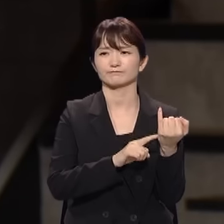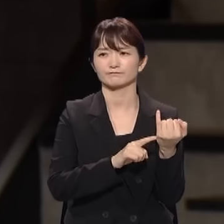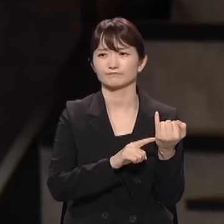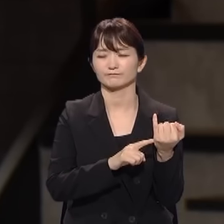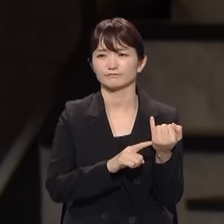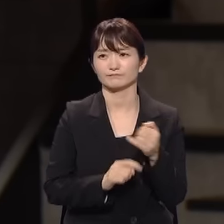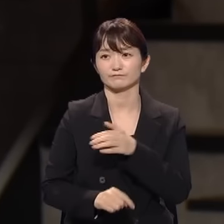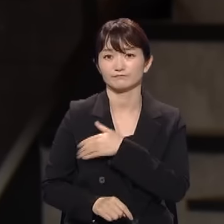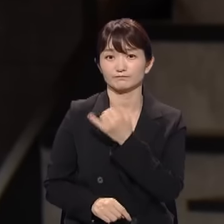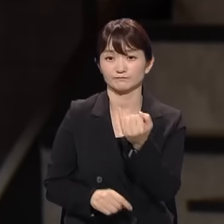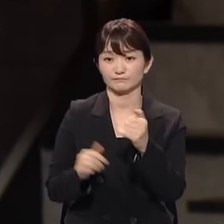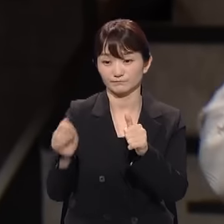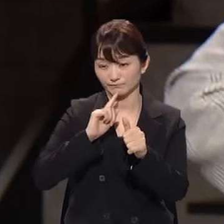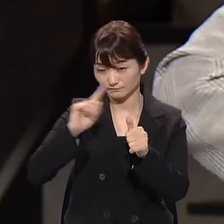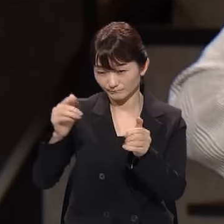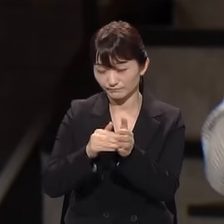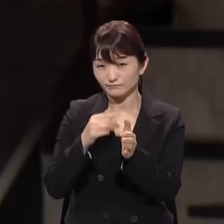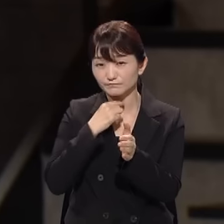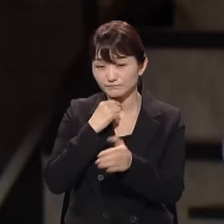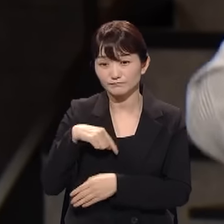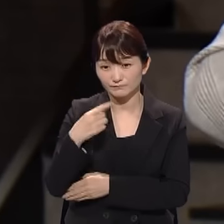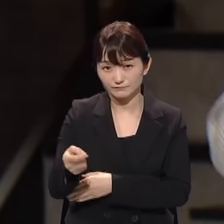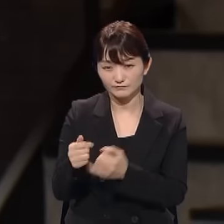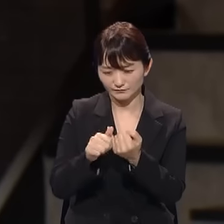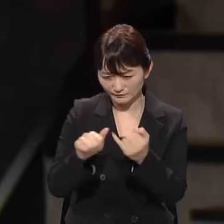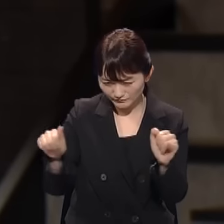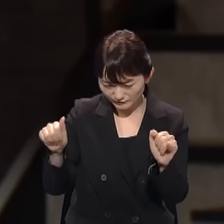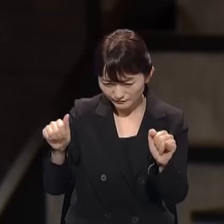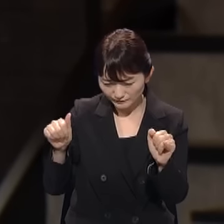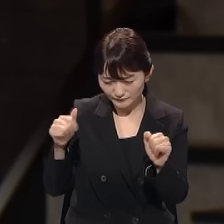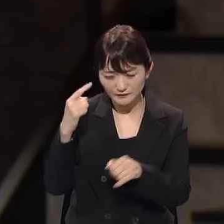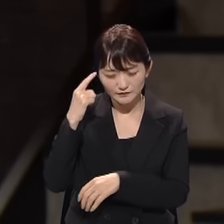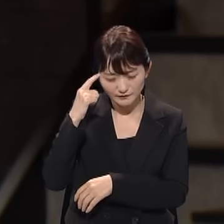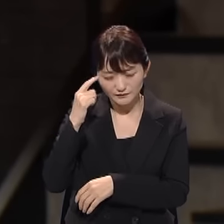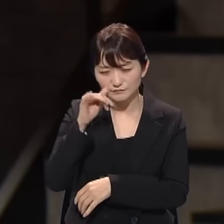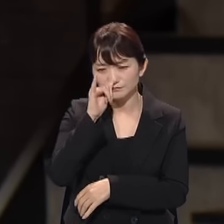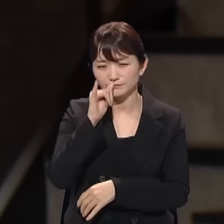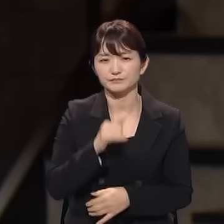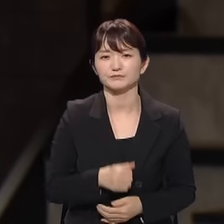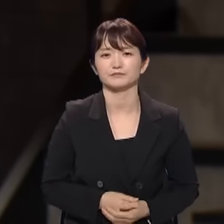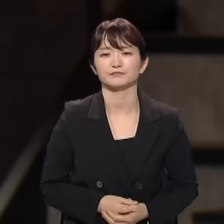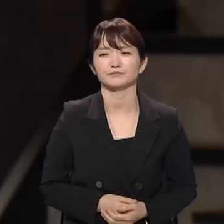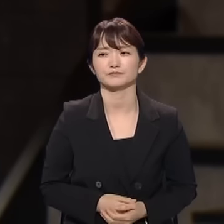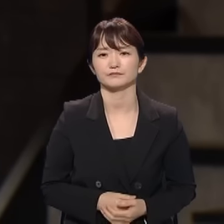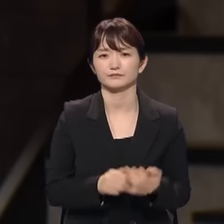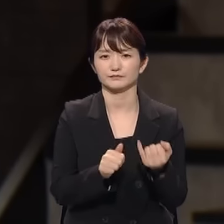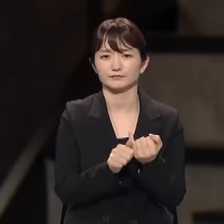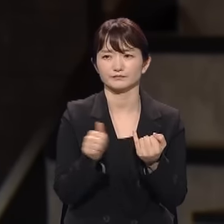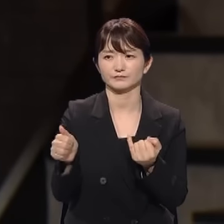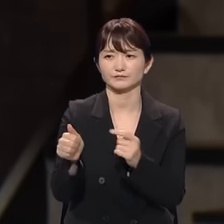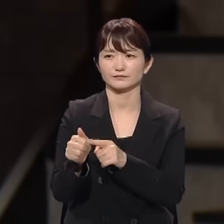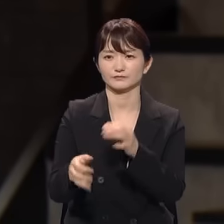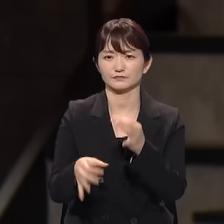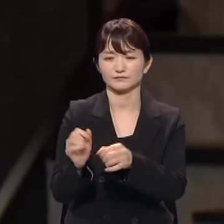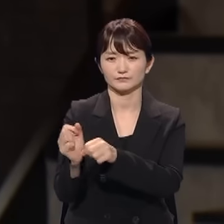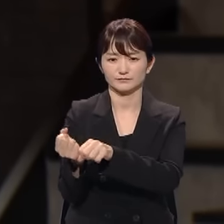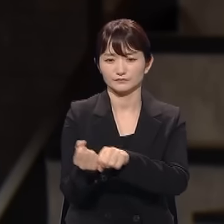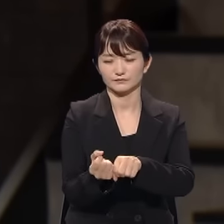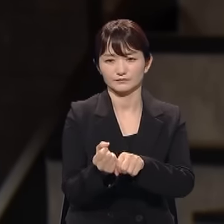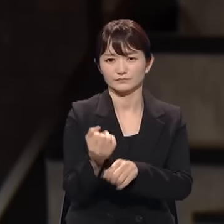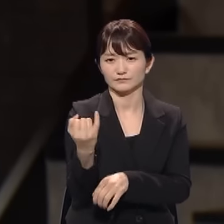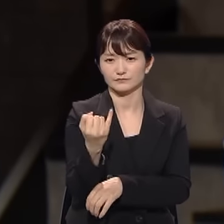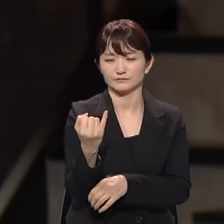상간자 소송부터 마무리 짓고 싶고 그 다음에 이혼을 고려하고 있다라는 얘기를 하고요. 이 남편도 그렇고 그 크롭골퍼도 그렇고 마치